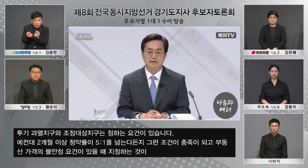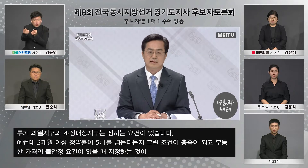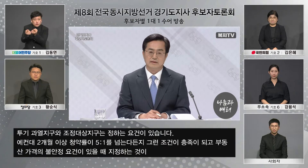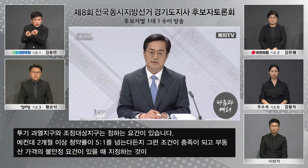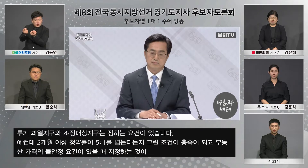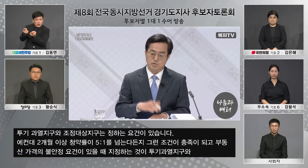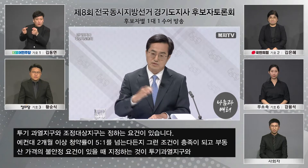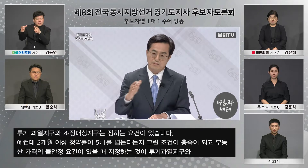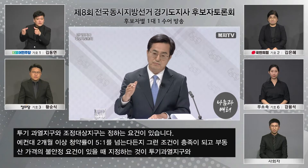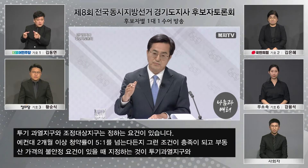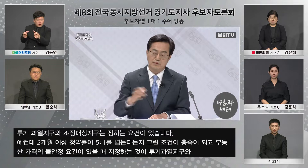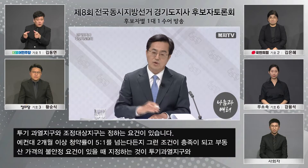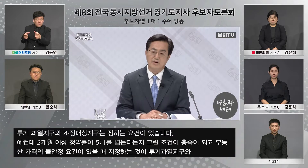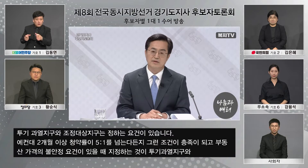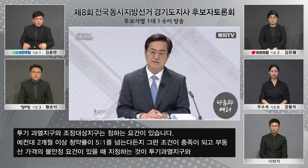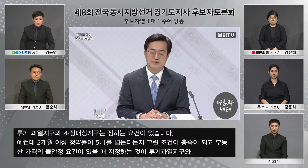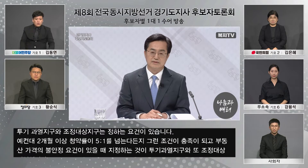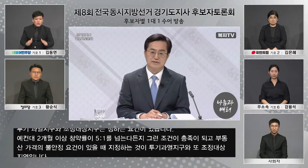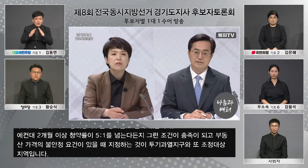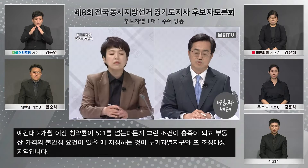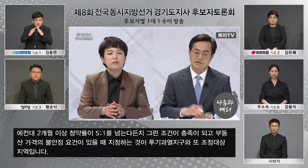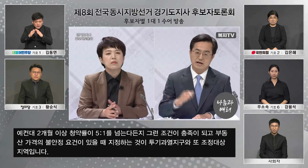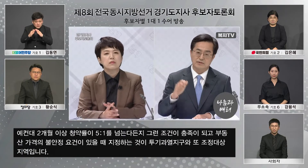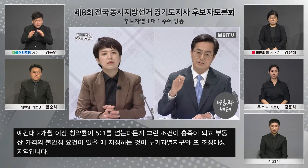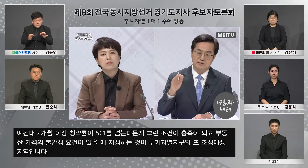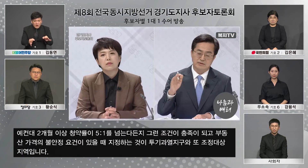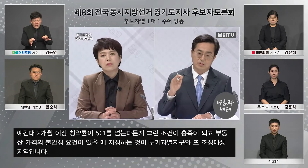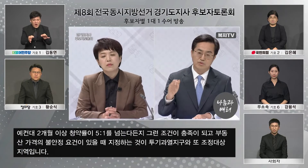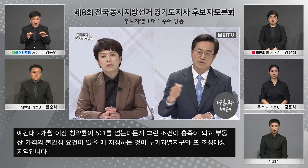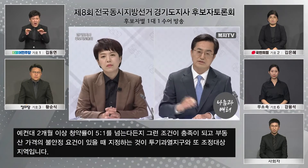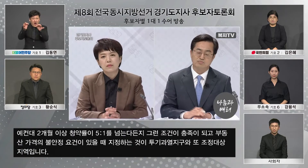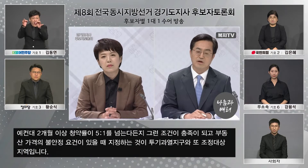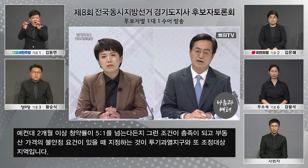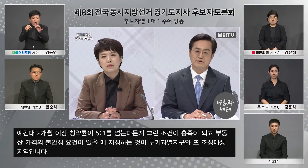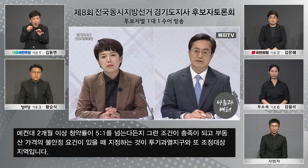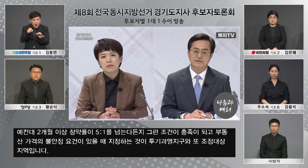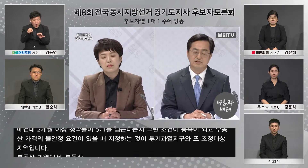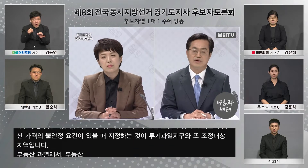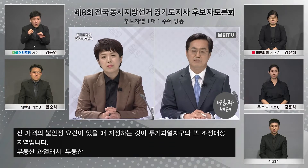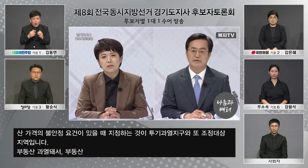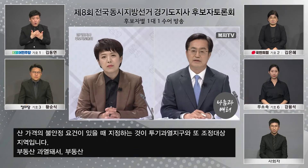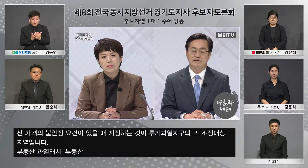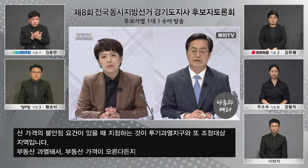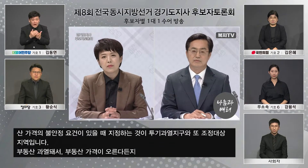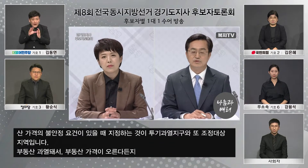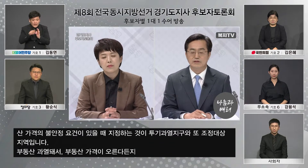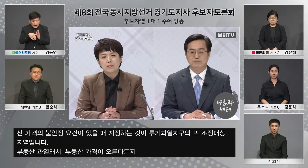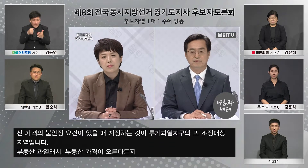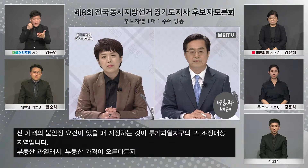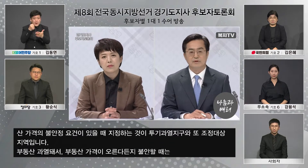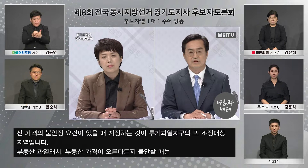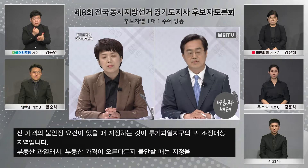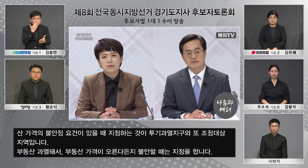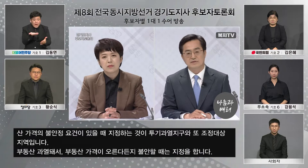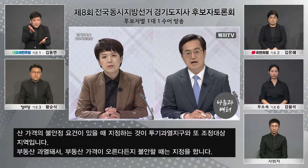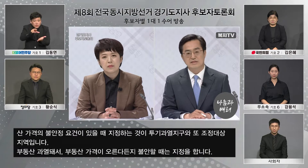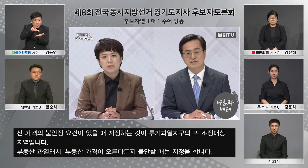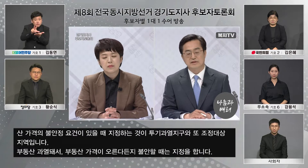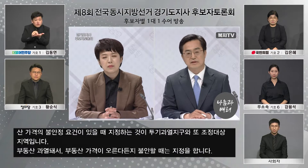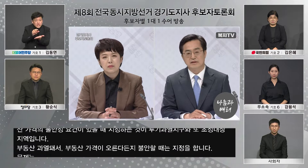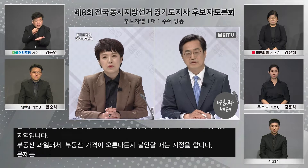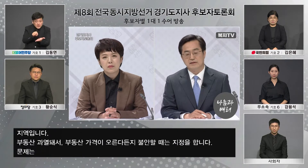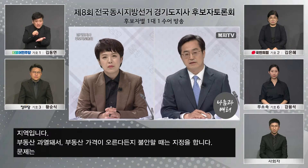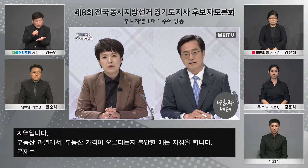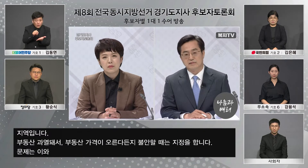지역입니다. 부동산 과열돼서 부동산 가격이 오른다든지 불안할 때는 지정을 합니다. 문제는 이와 같은 사안이